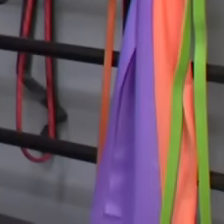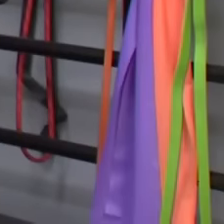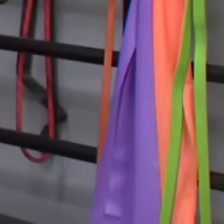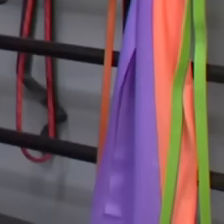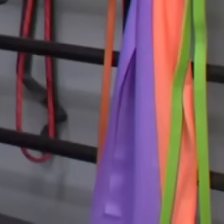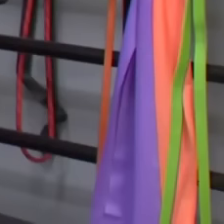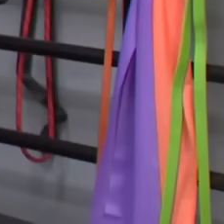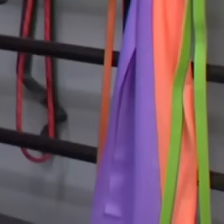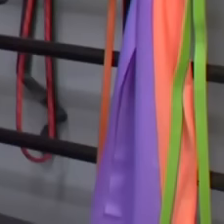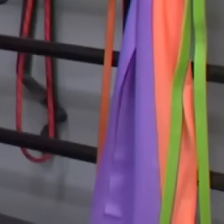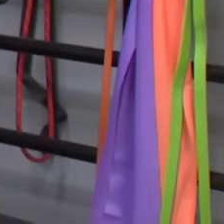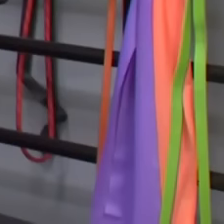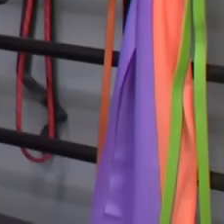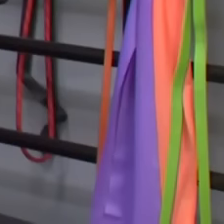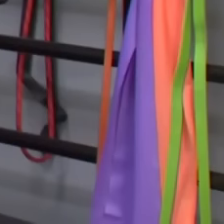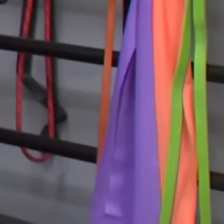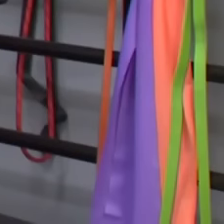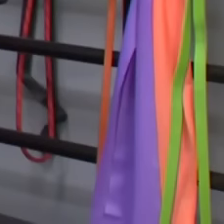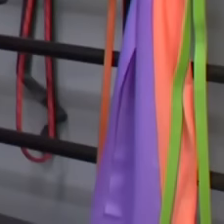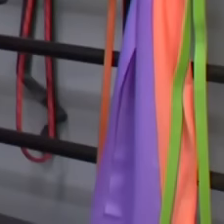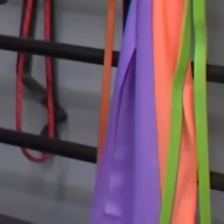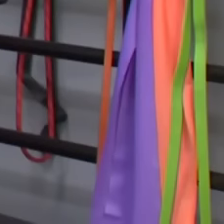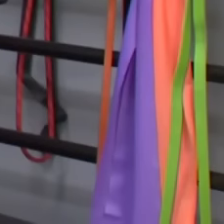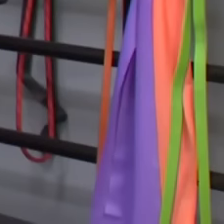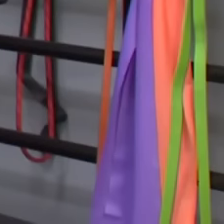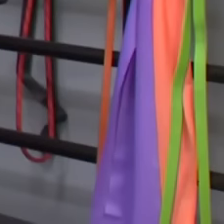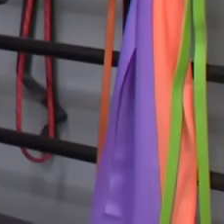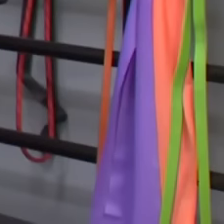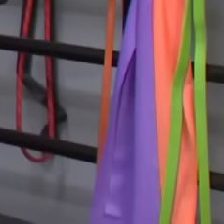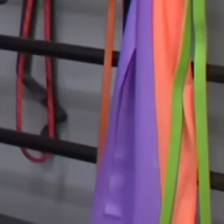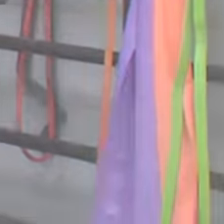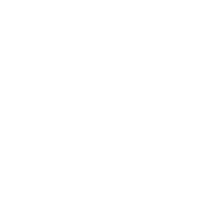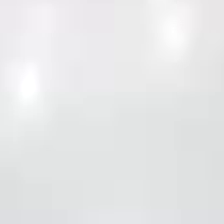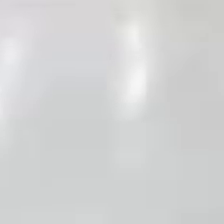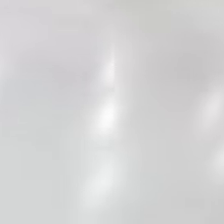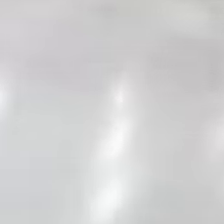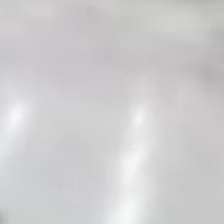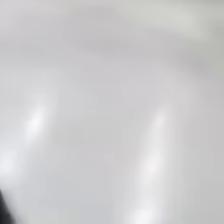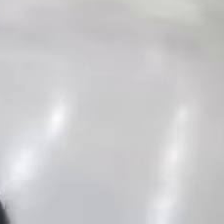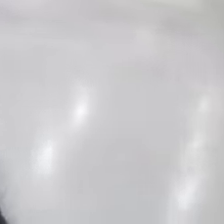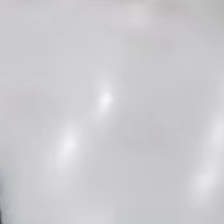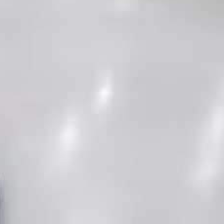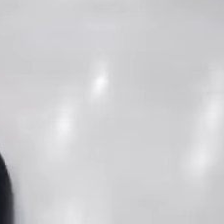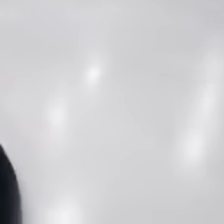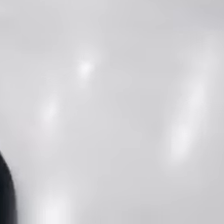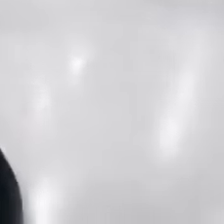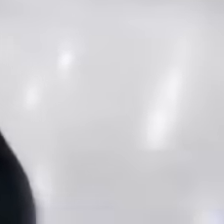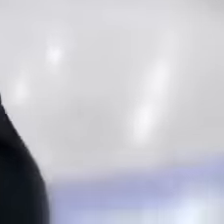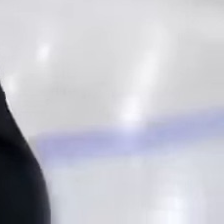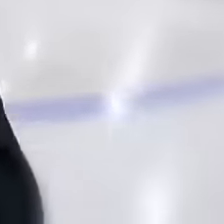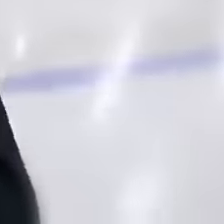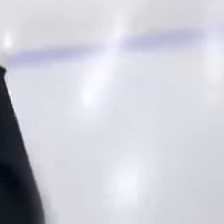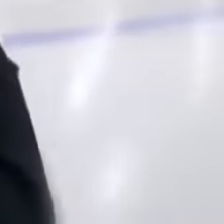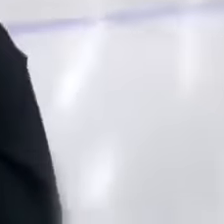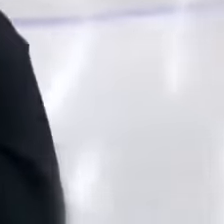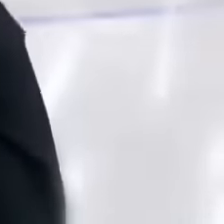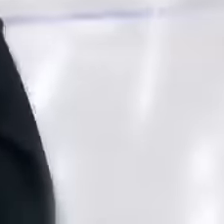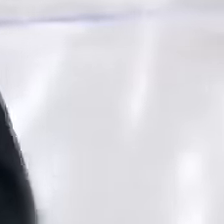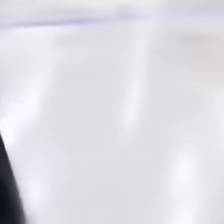말고 보여주고 싶은 거 다 보여주고 와. 화이팅! JTBC